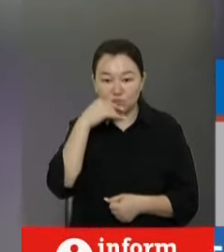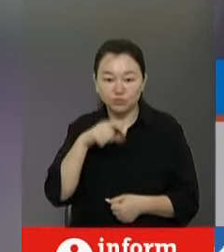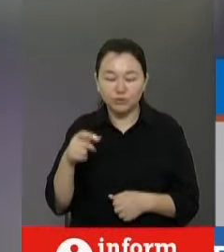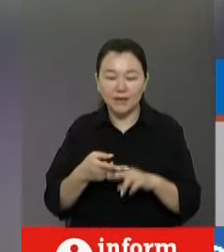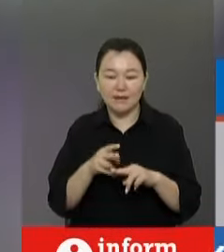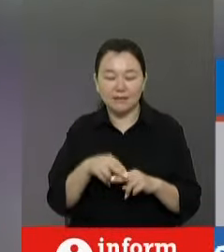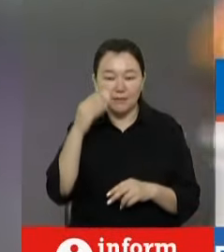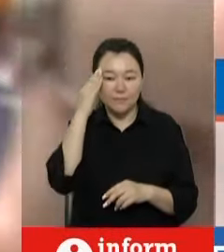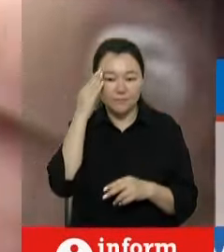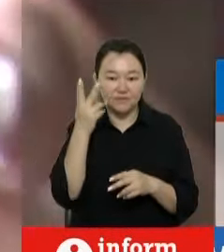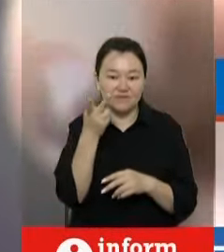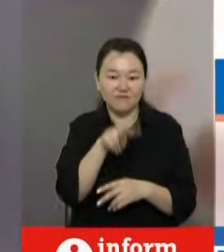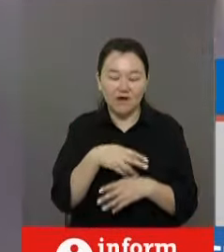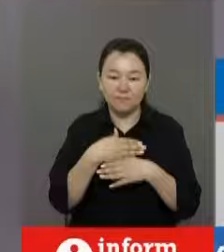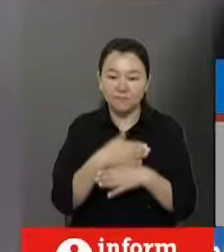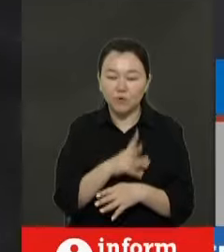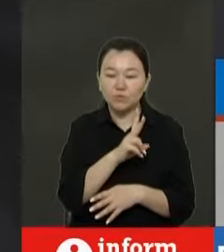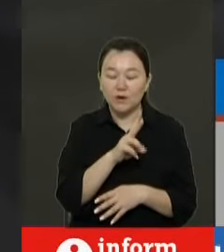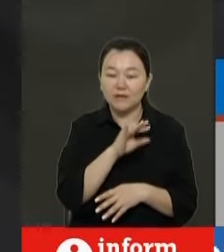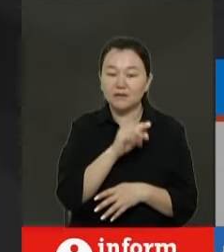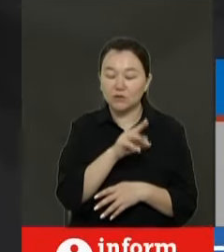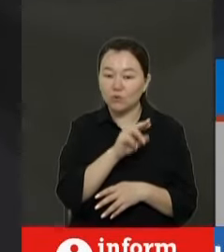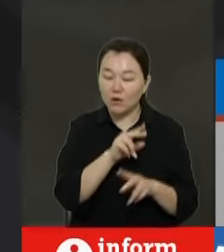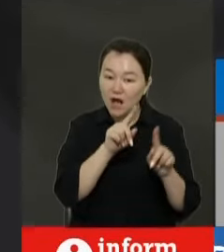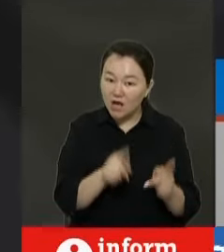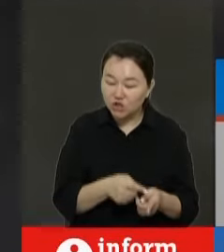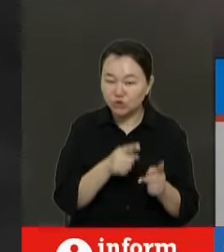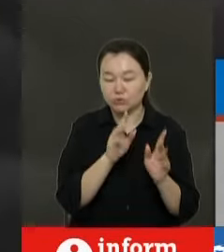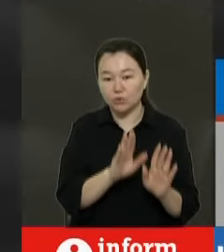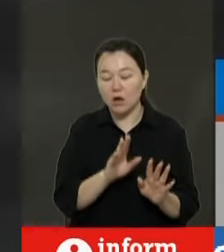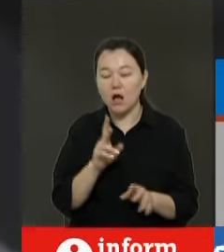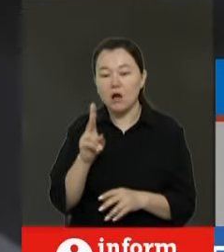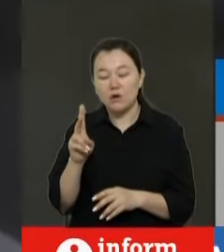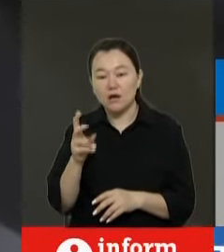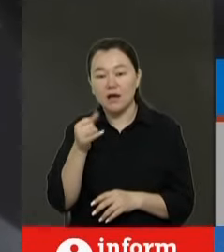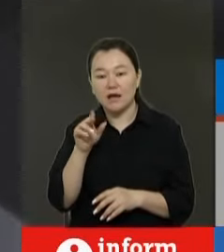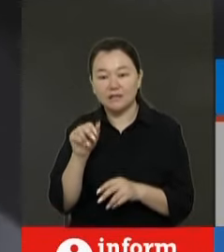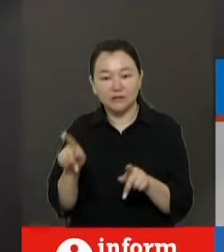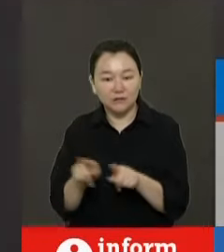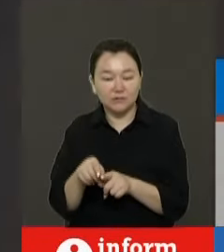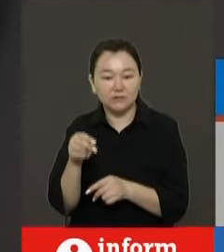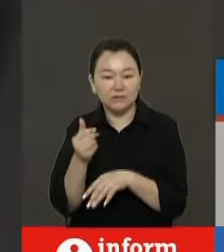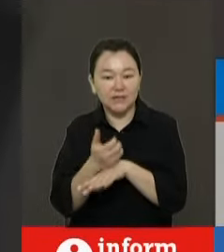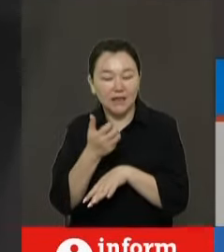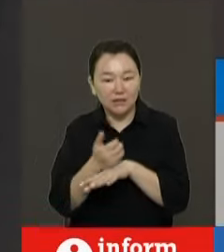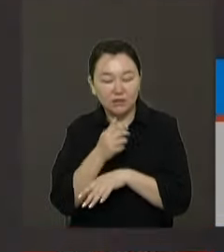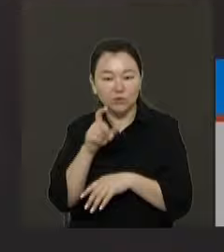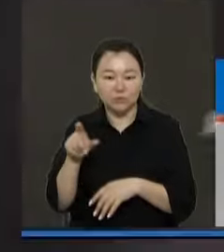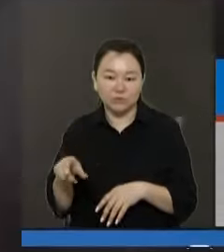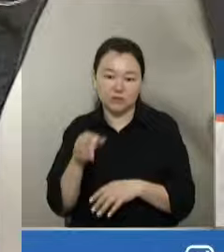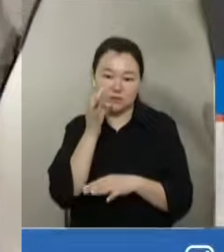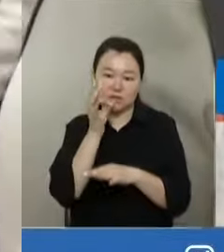тұста пікірі екіге бөлінді. Бірі TikTok-ты шектеу керек десе, енді бірі Айдана секілді табыс тауып отырғандарын